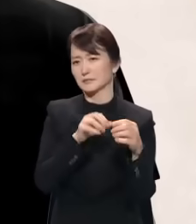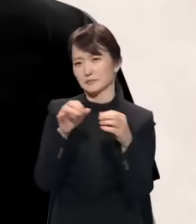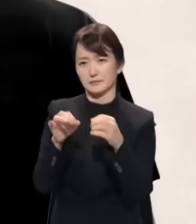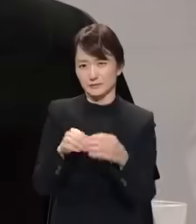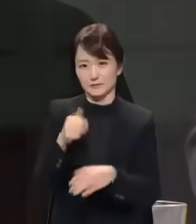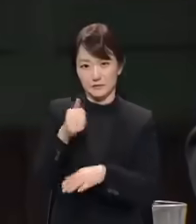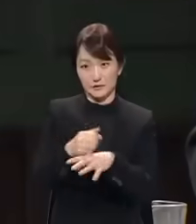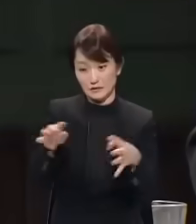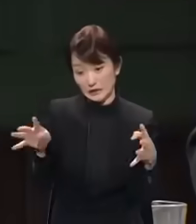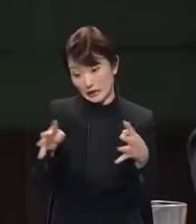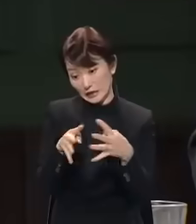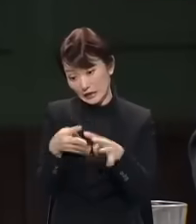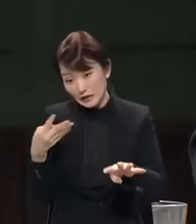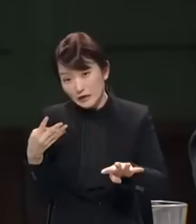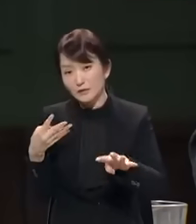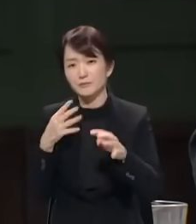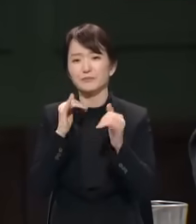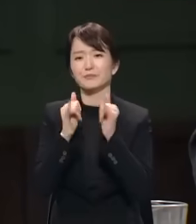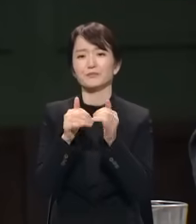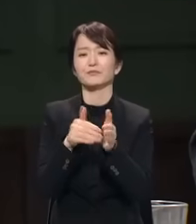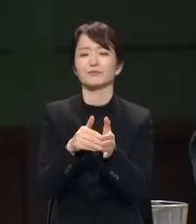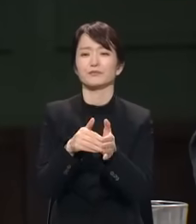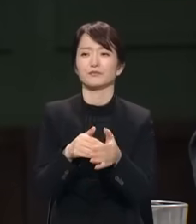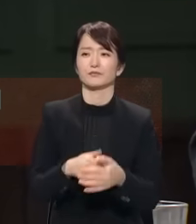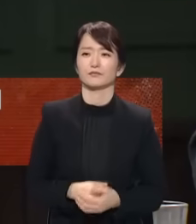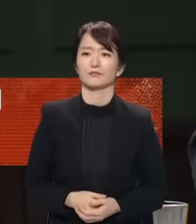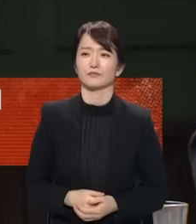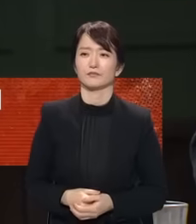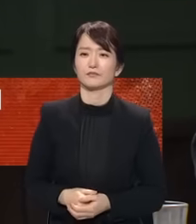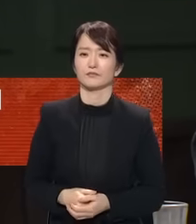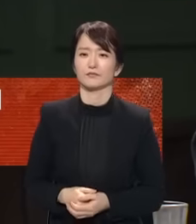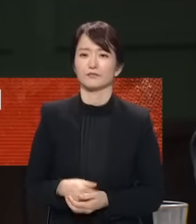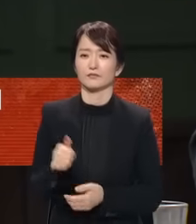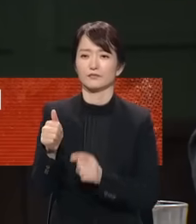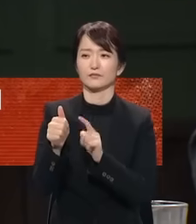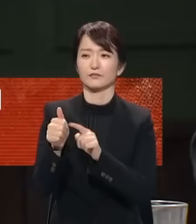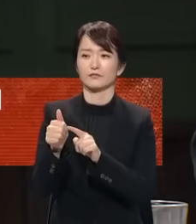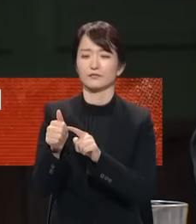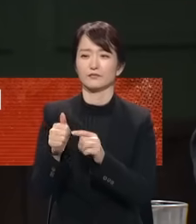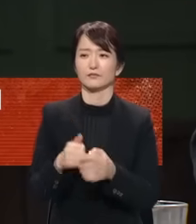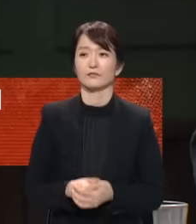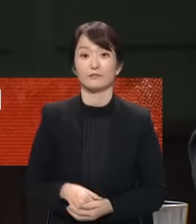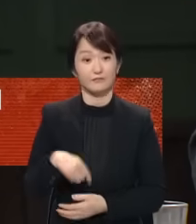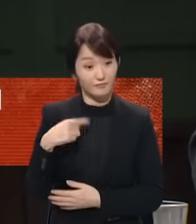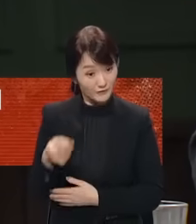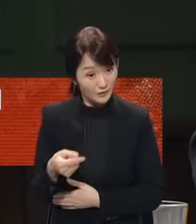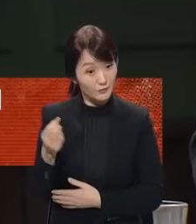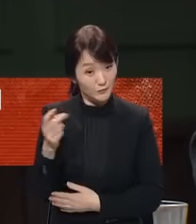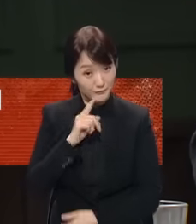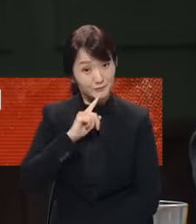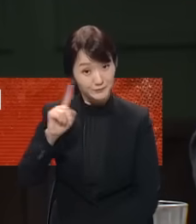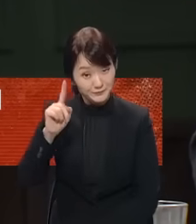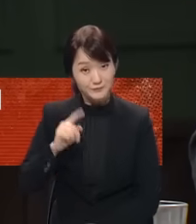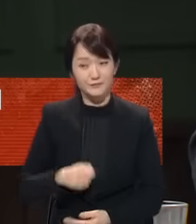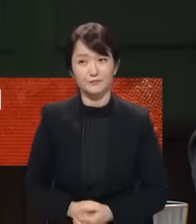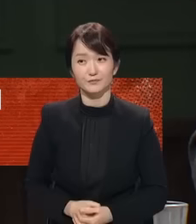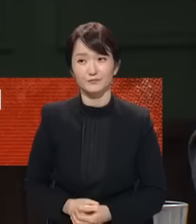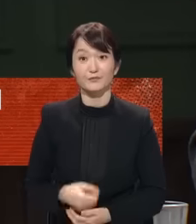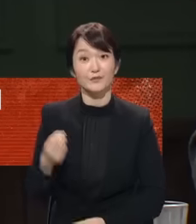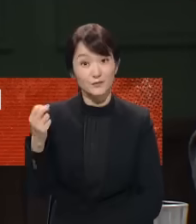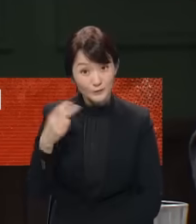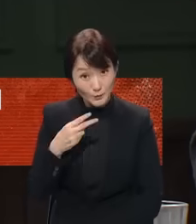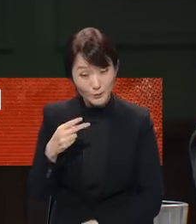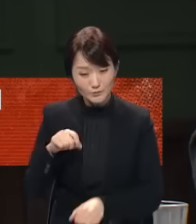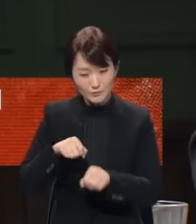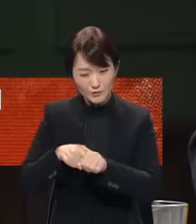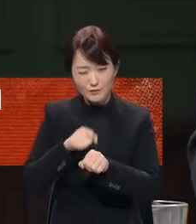끝내 합의가 안 된 채로 통화가 마무리될 때쯤에 이 직원의 남자친구가 다시 한번 다음에 또 시켜 먹을게요. 또 시켜 먹고 또 할